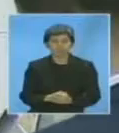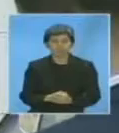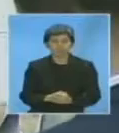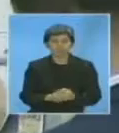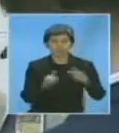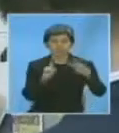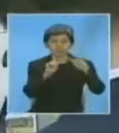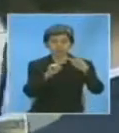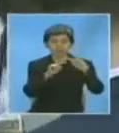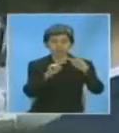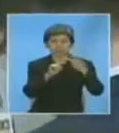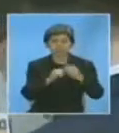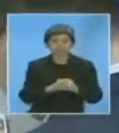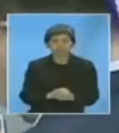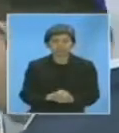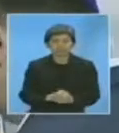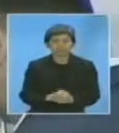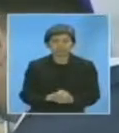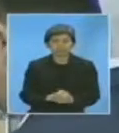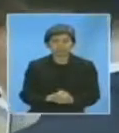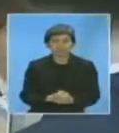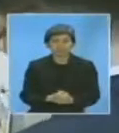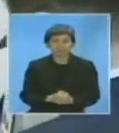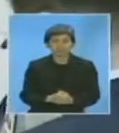สุรชัย